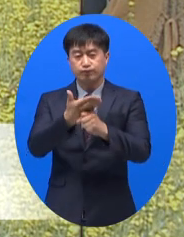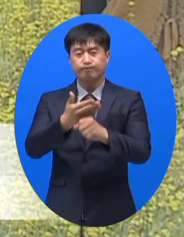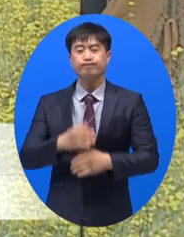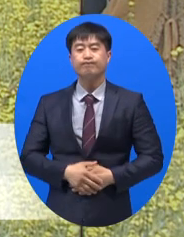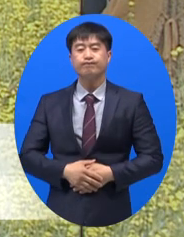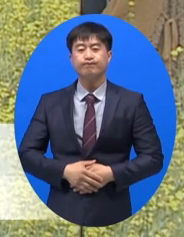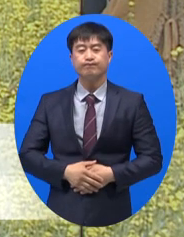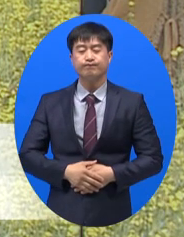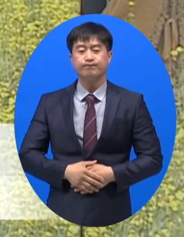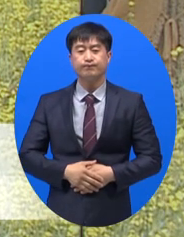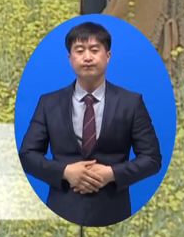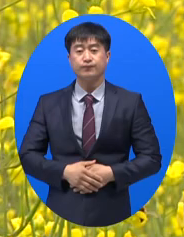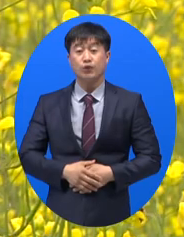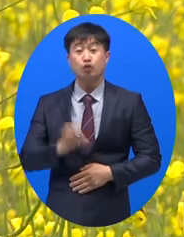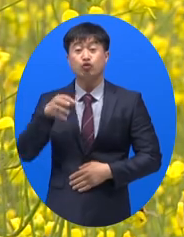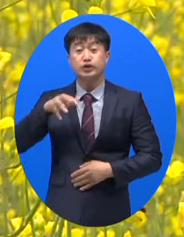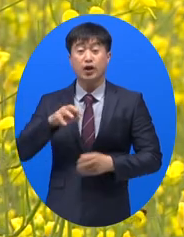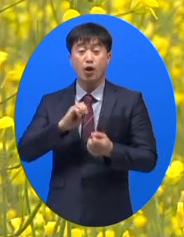소개해드립니다